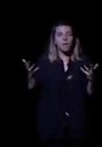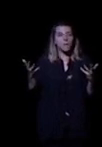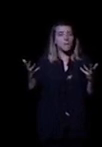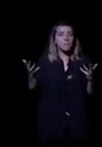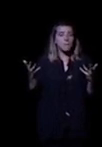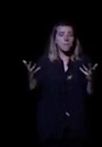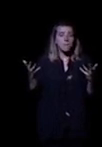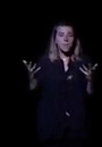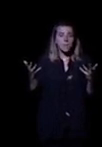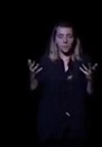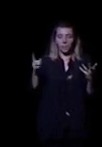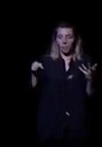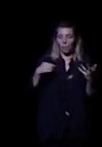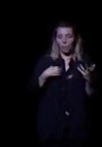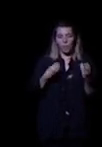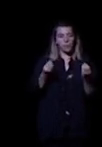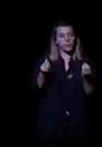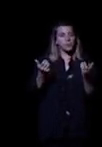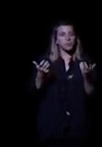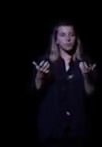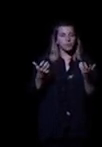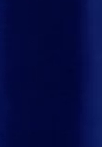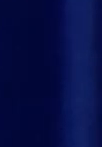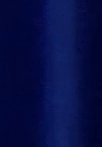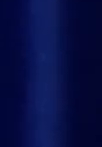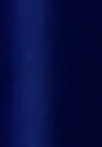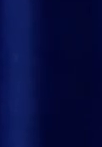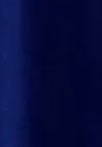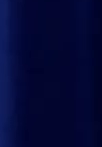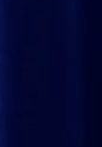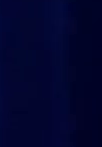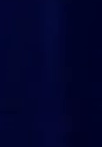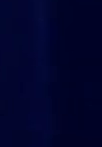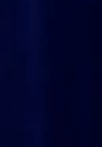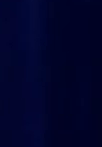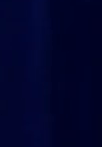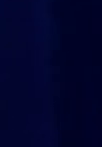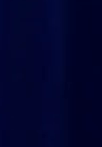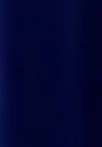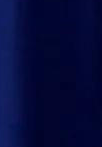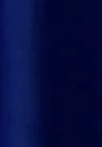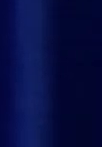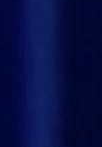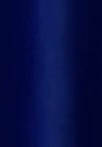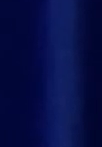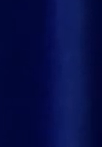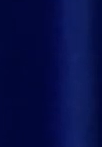Pour ça, il faut s'appuyer sur son moteur, sur sa singularité.